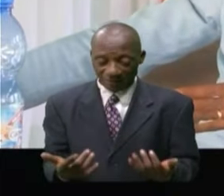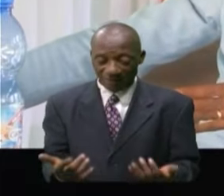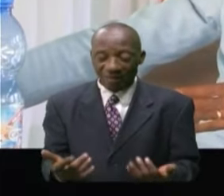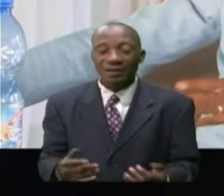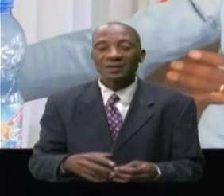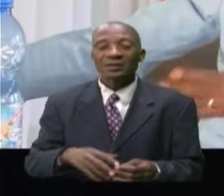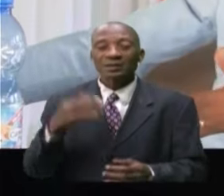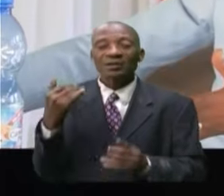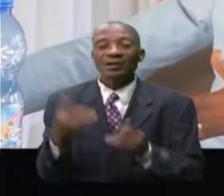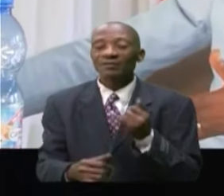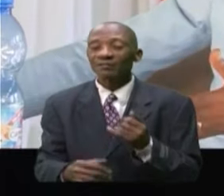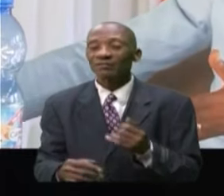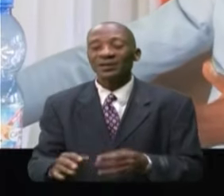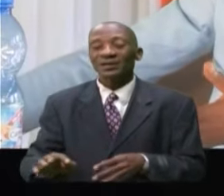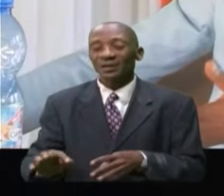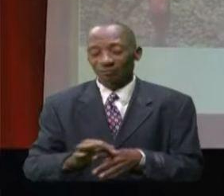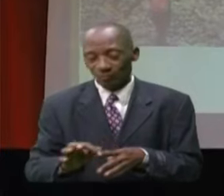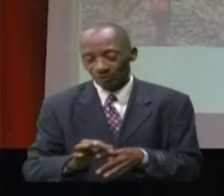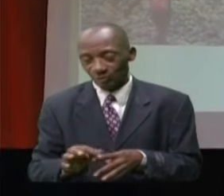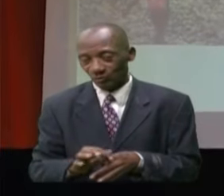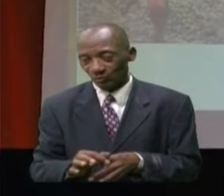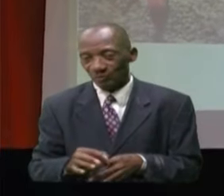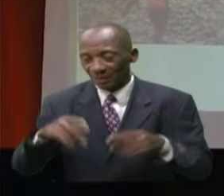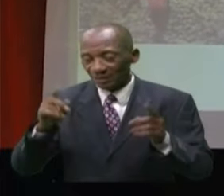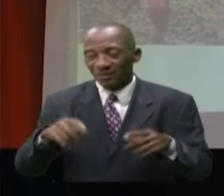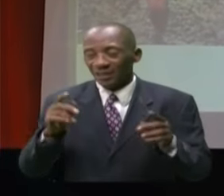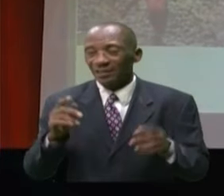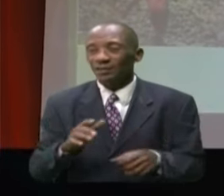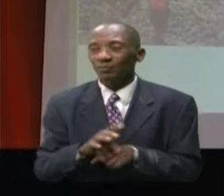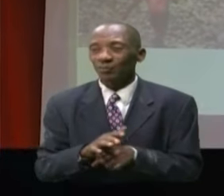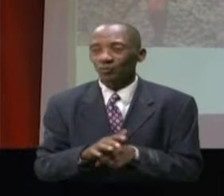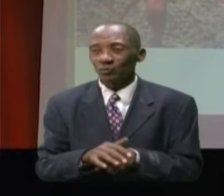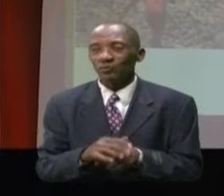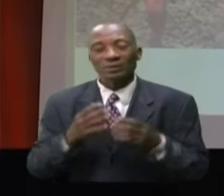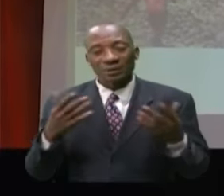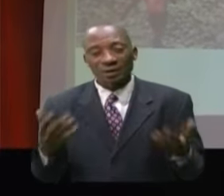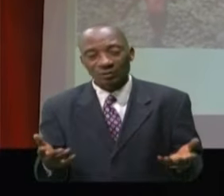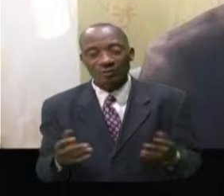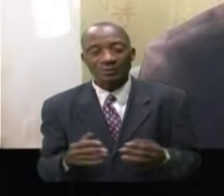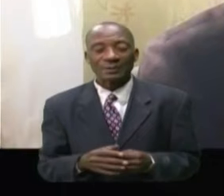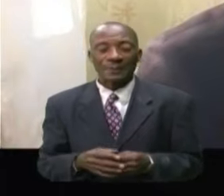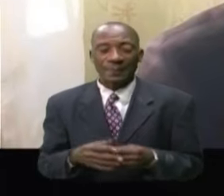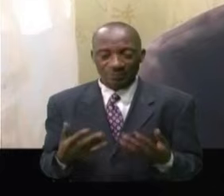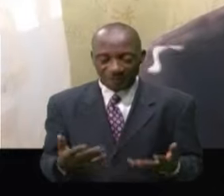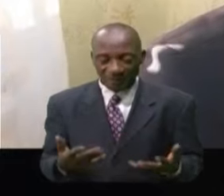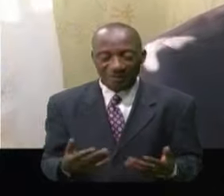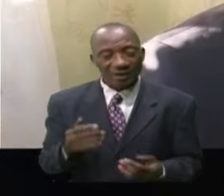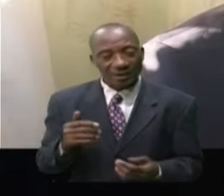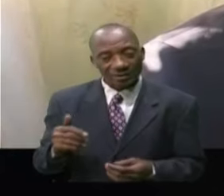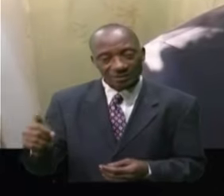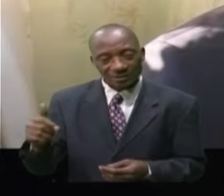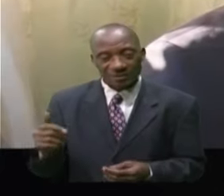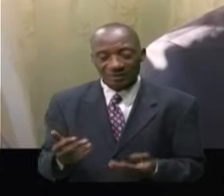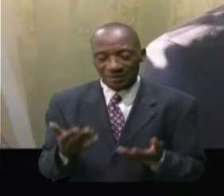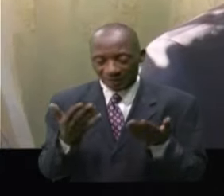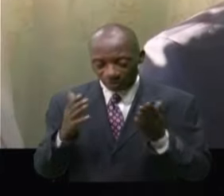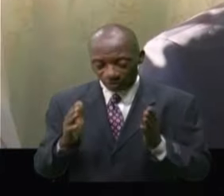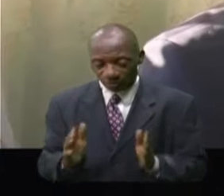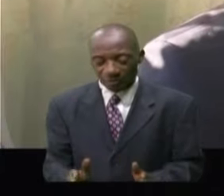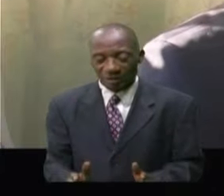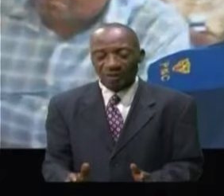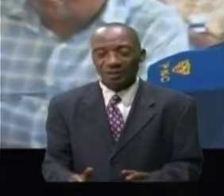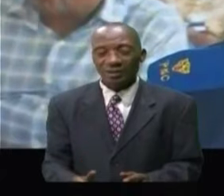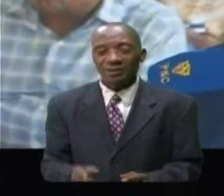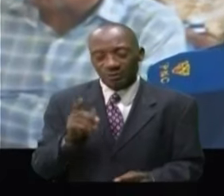questions fondamentales qui façonnent nos vies et influencent nos choix pour un avenir meilleur. Son approche solidement étayée par